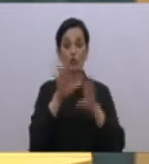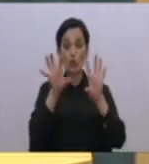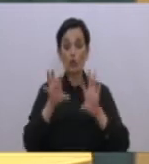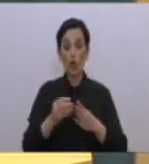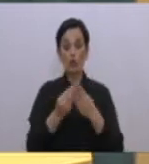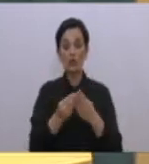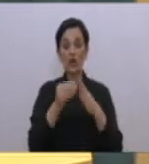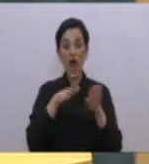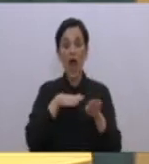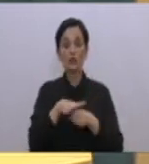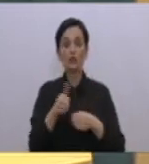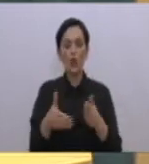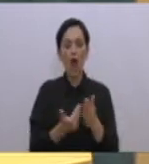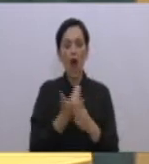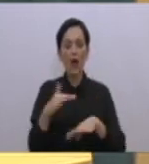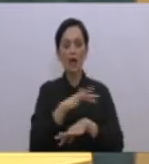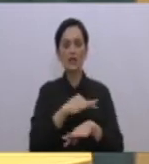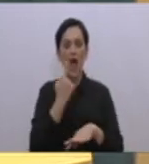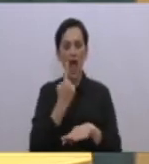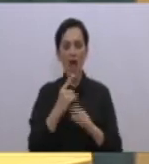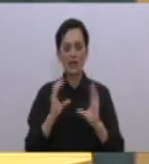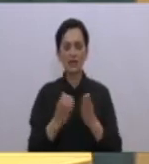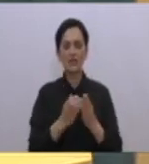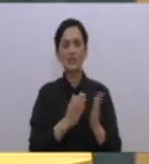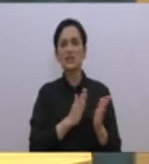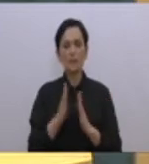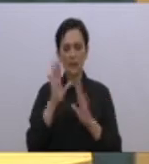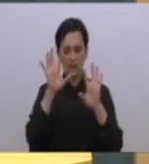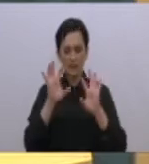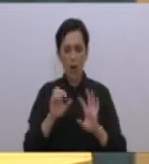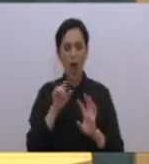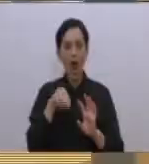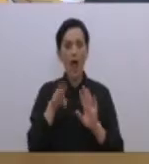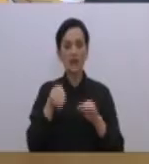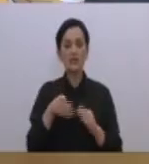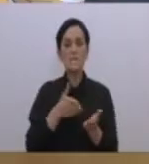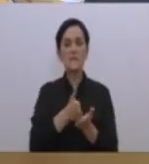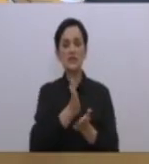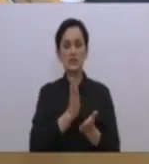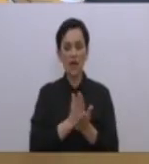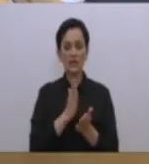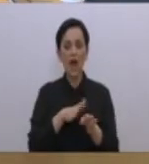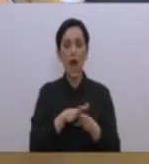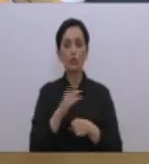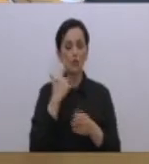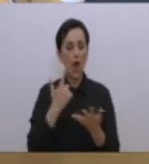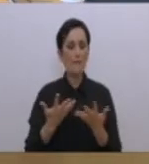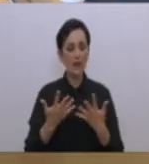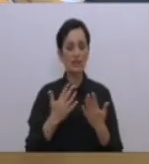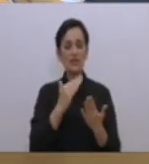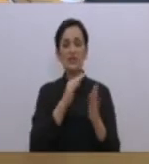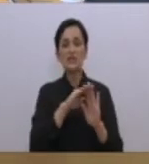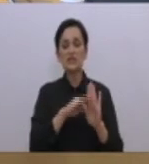წარმოადგენს აღსრულების სფეროში ახალ, ერთიან, სისტემატიზებულ საკანონმდებლო აქტს, რომლის მიზანია აღსრულების ეფექტიანი